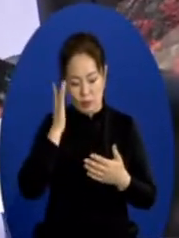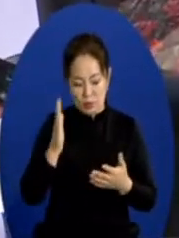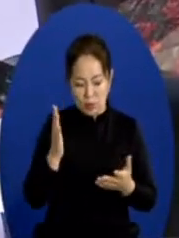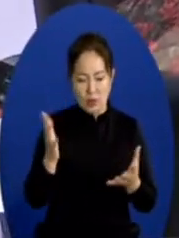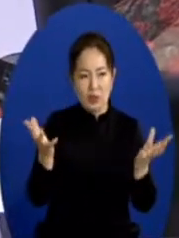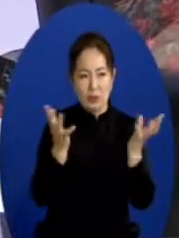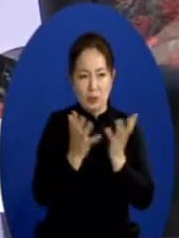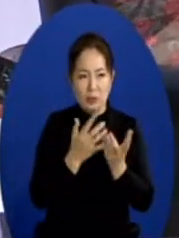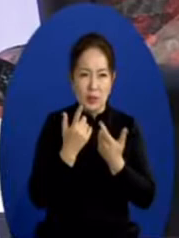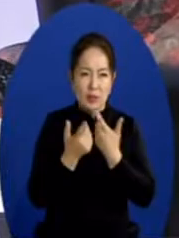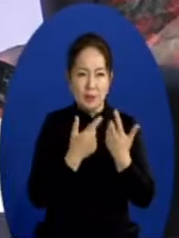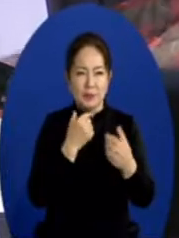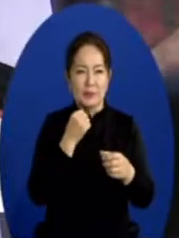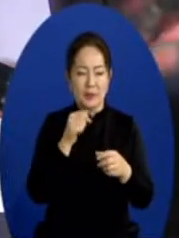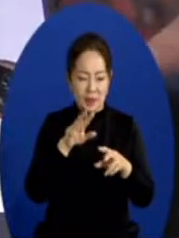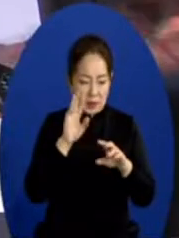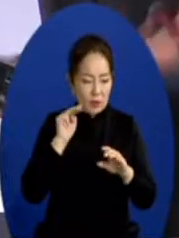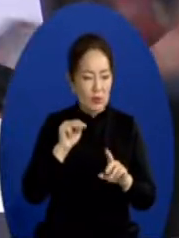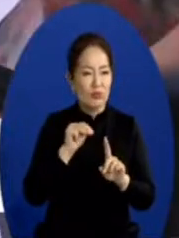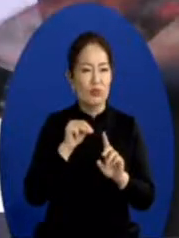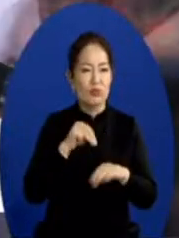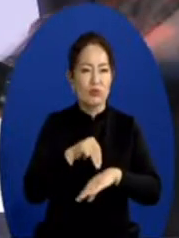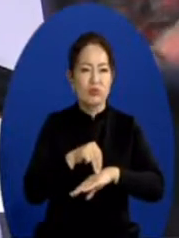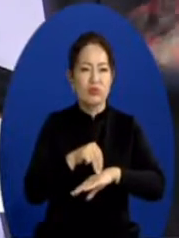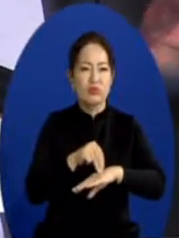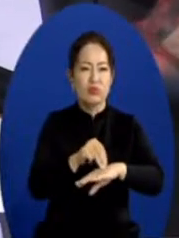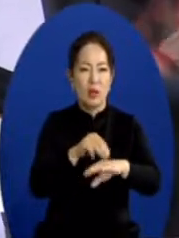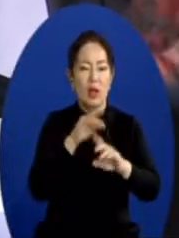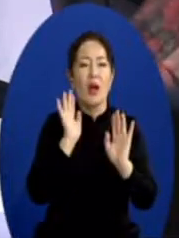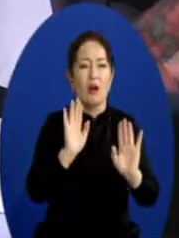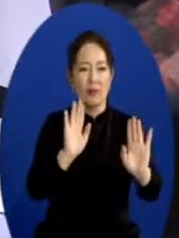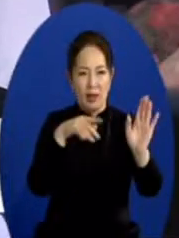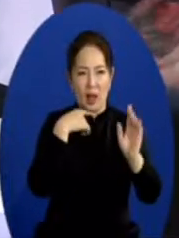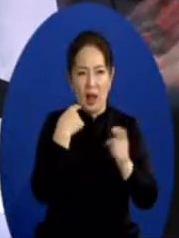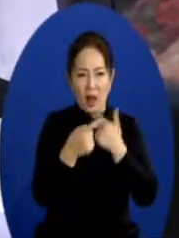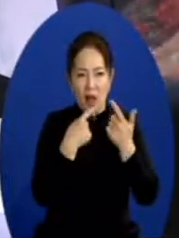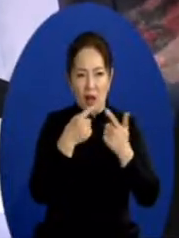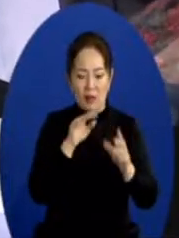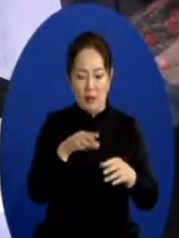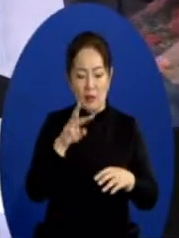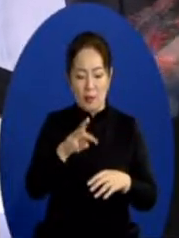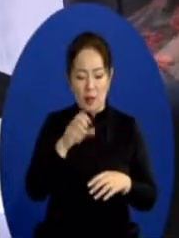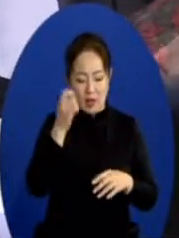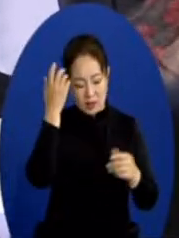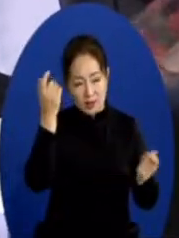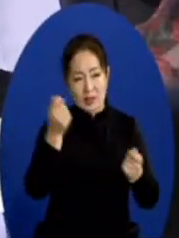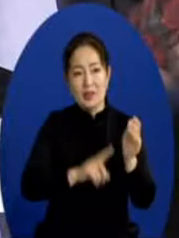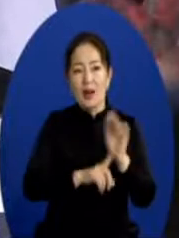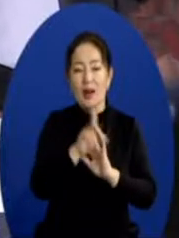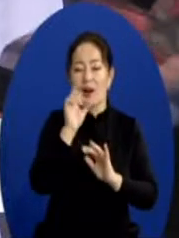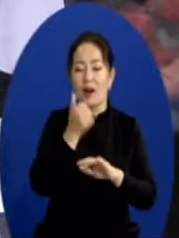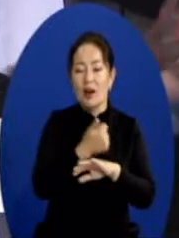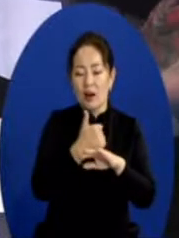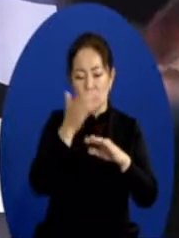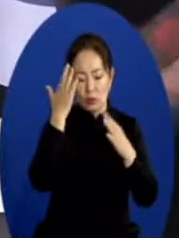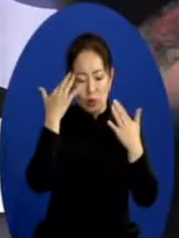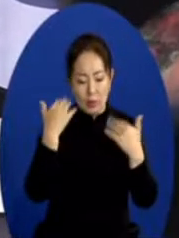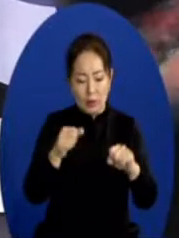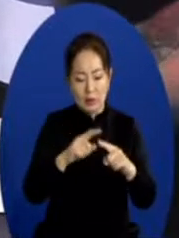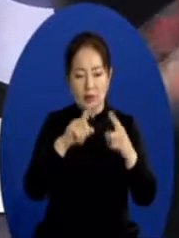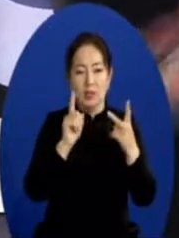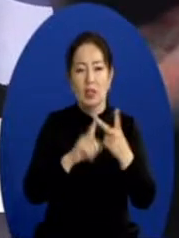бол тууштай одоо тавинаа. Тэр чүднээсээ бас энэ малчтын анхдугаар аяныг одоо зохион байгуулъя. За энэ